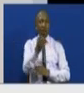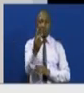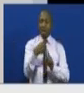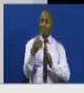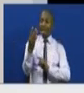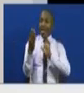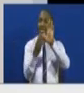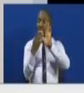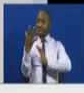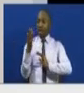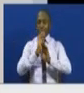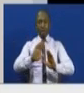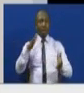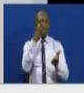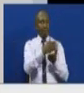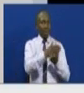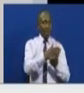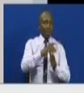2495 imekamilika, na